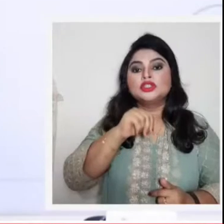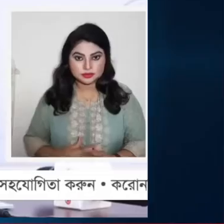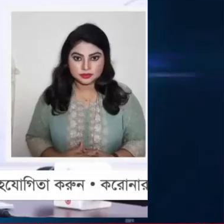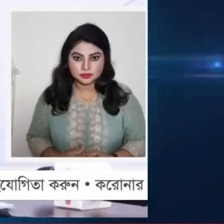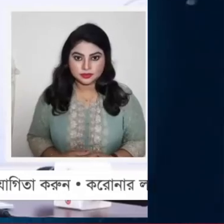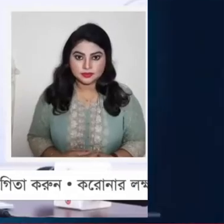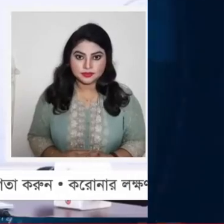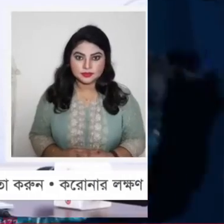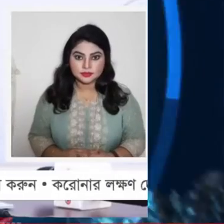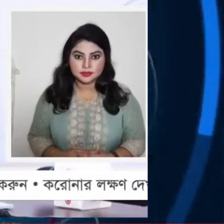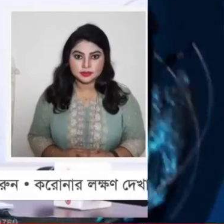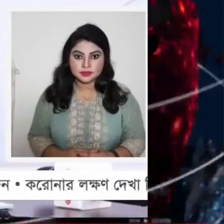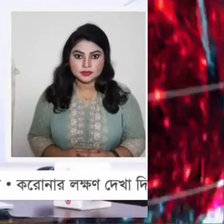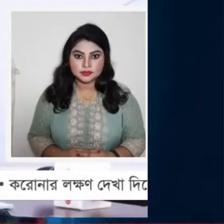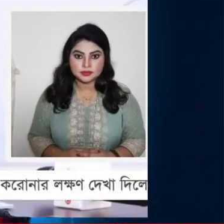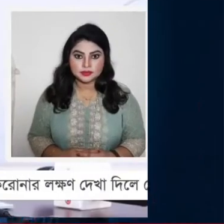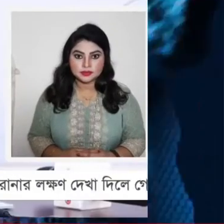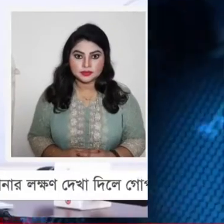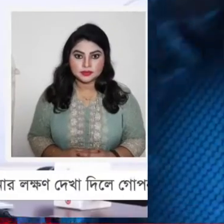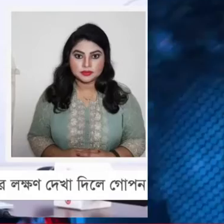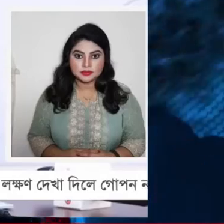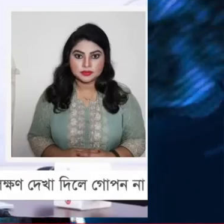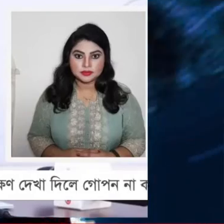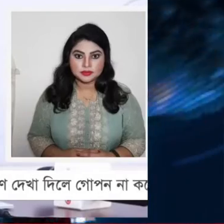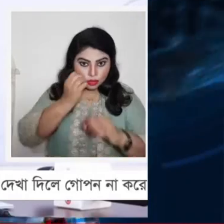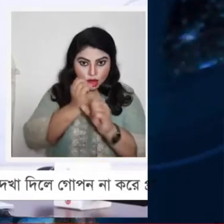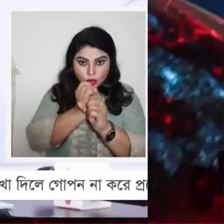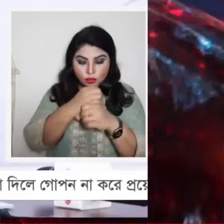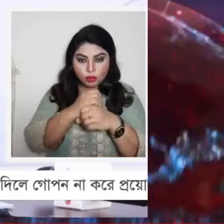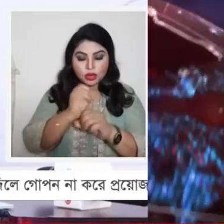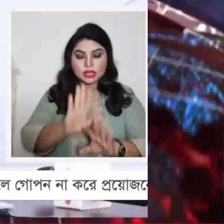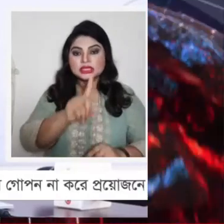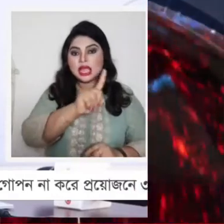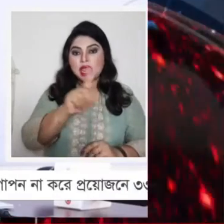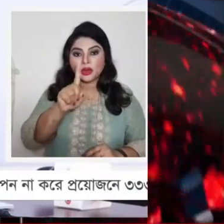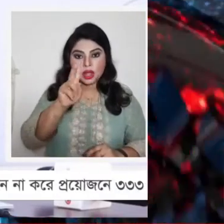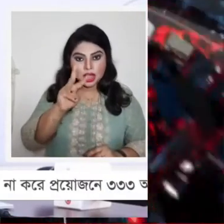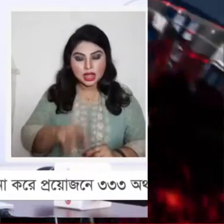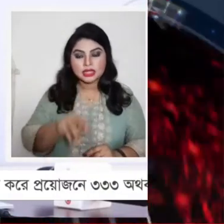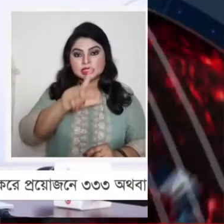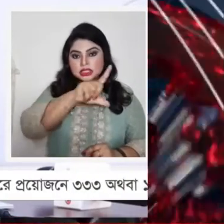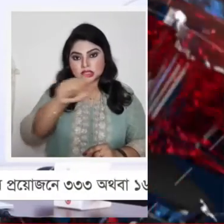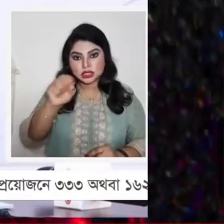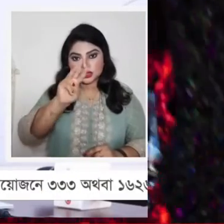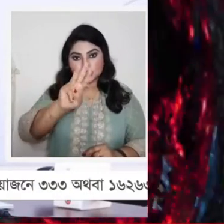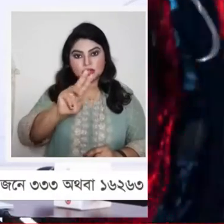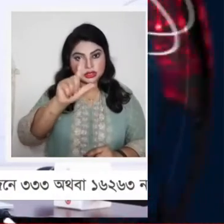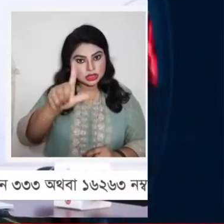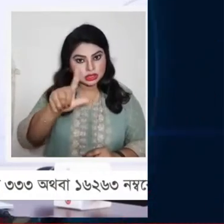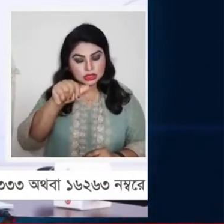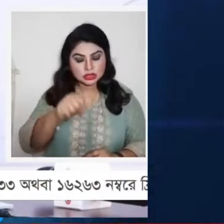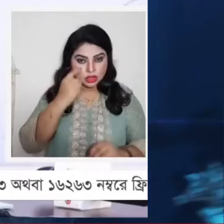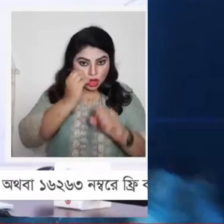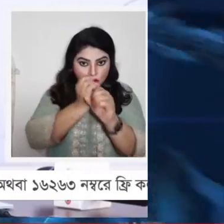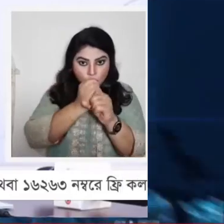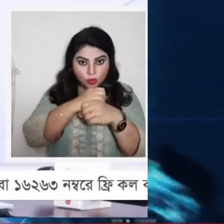1,46,604 জন। পূর্বের দিনে নমুনা সহ গত 24 ঘন্টায় নমুনা পরীক্ষা হয়েছে 11,737টি এবং এ পর্যন্ত নমুনা